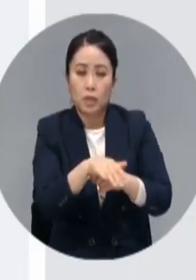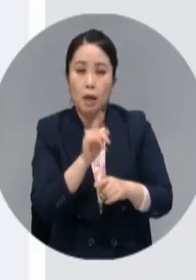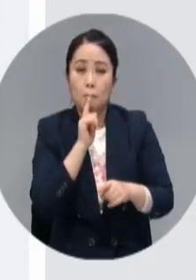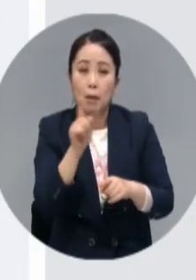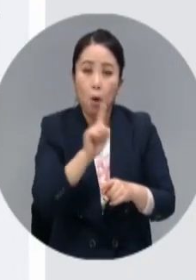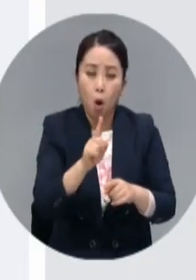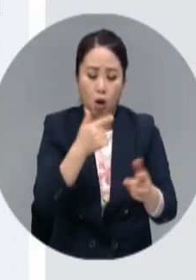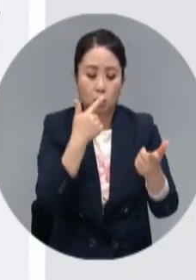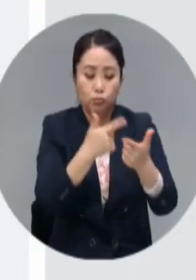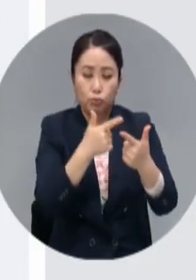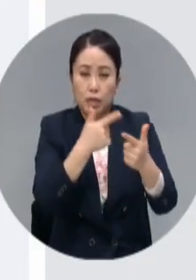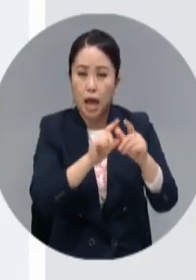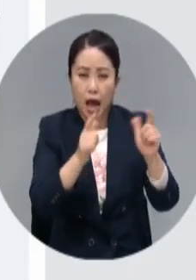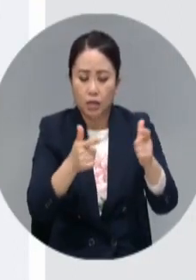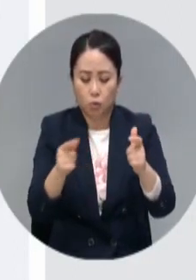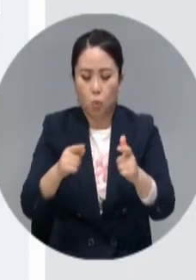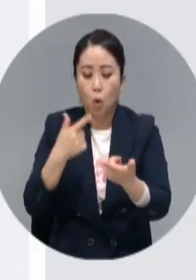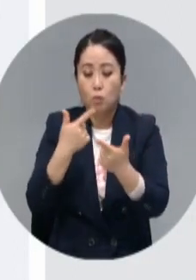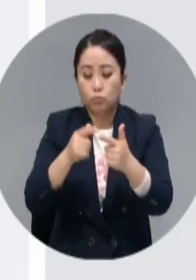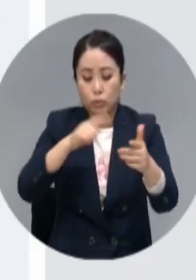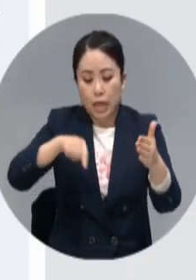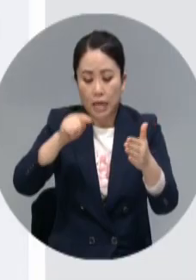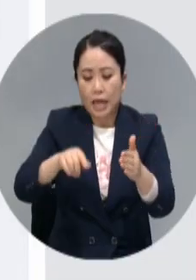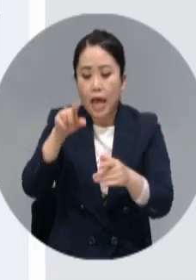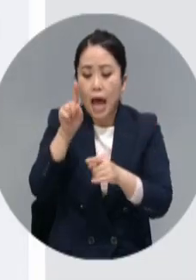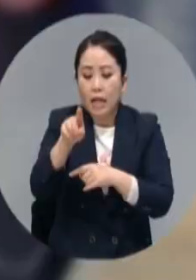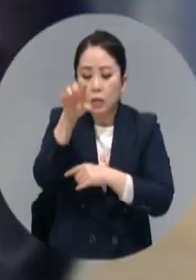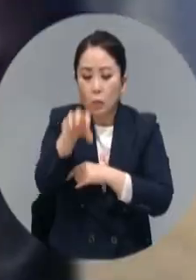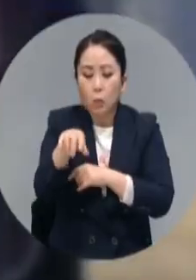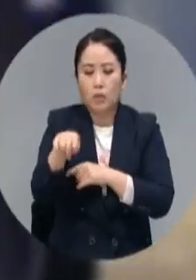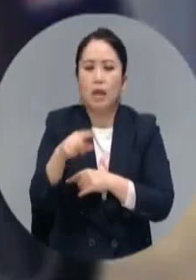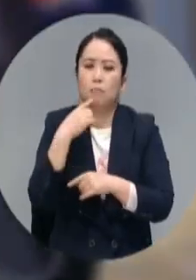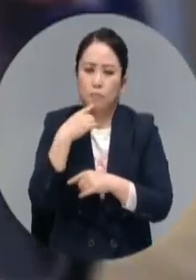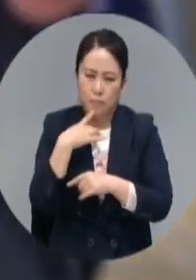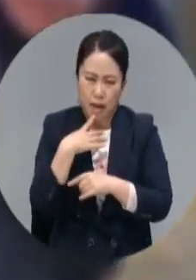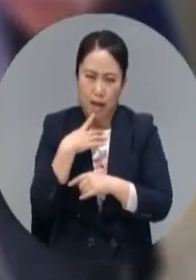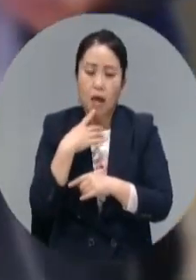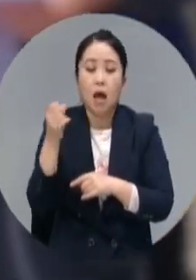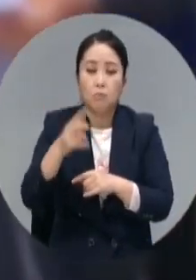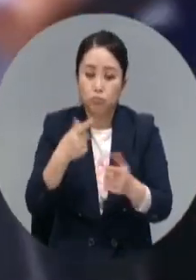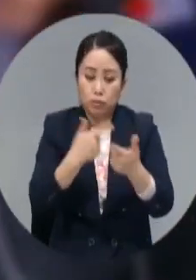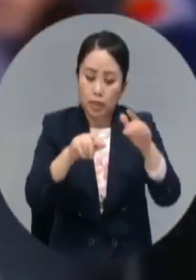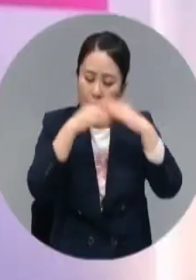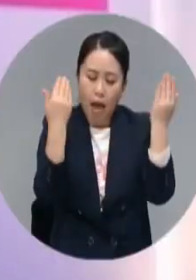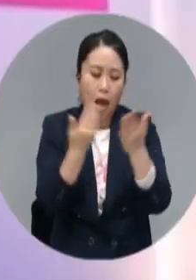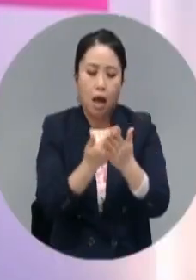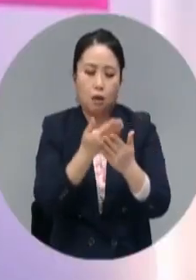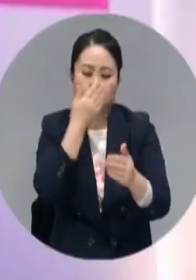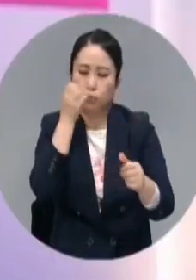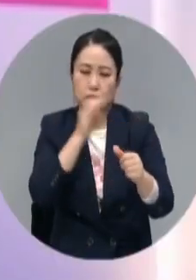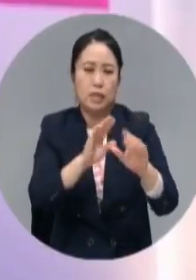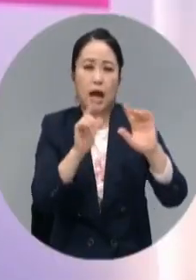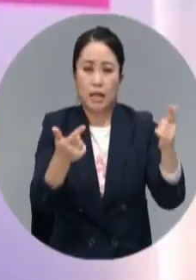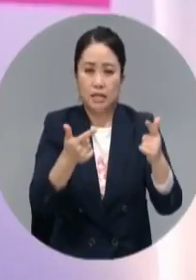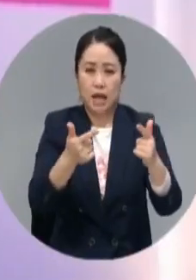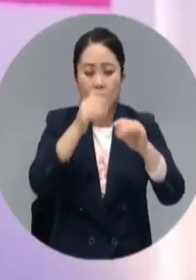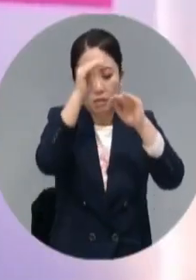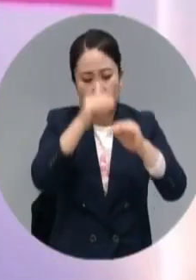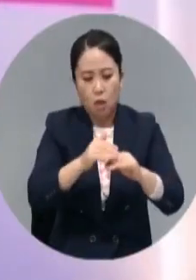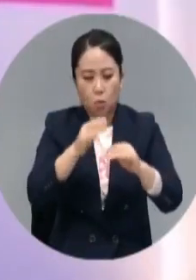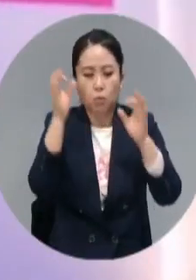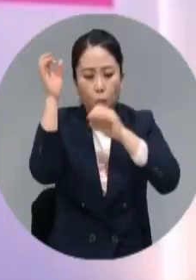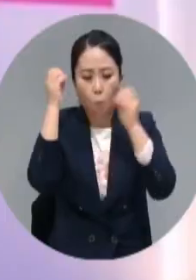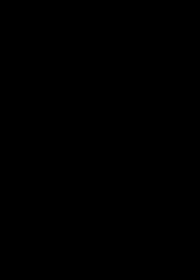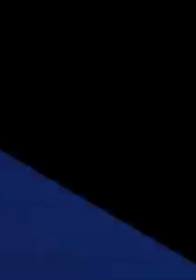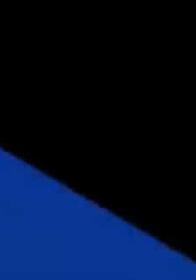행사가 열린 장소와 관련된 것이었고 부산을 비하할 의도가 없었다며 진의가 왜곡됐다고 해명했습니다 MBC